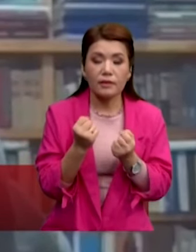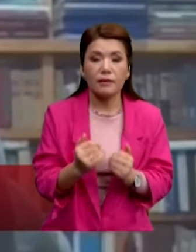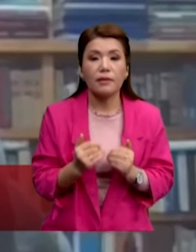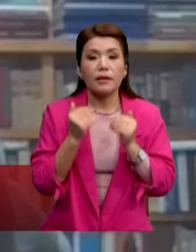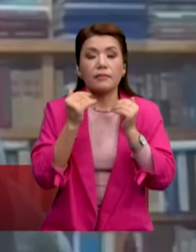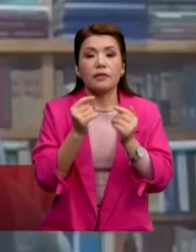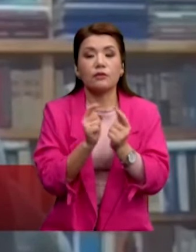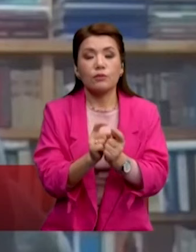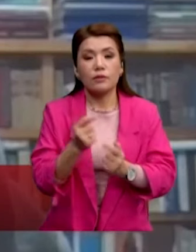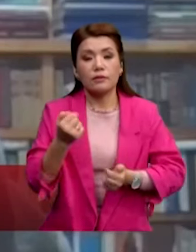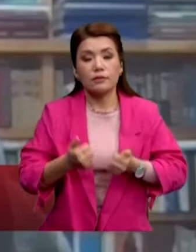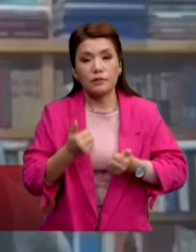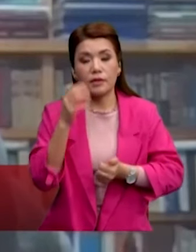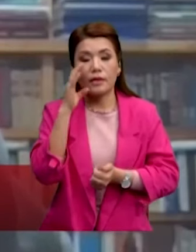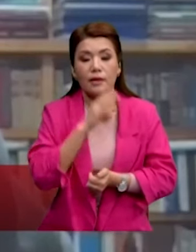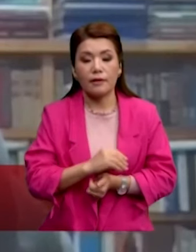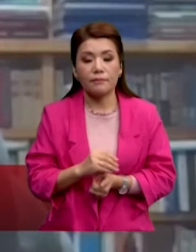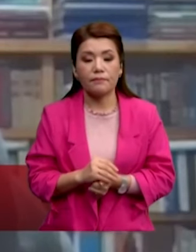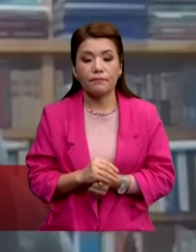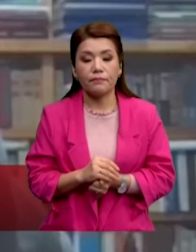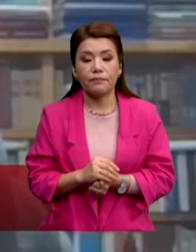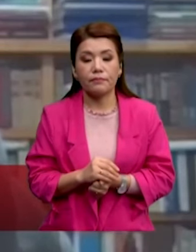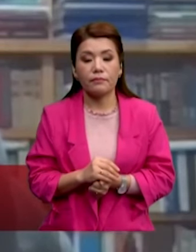свою конкурентоспособность.